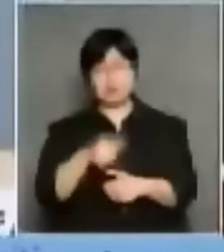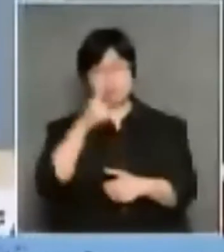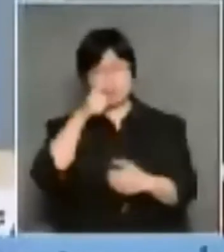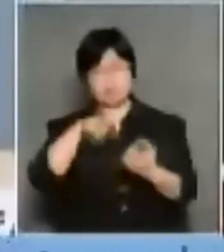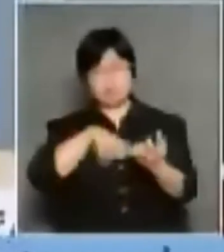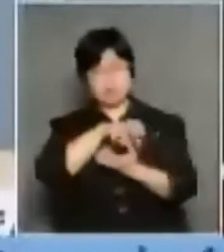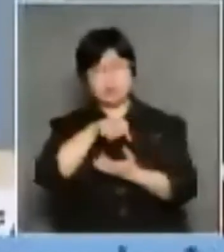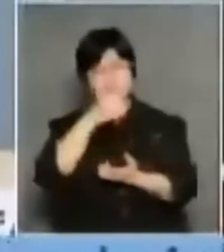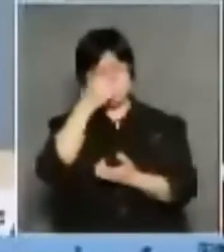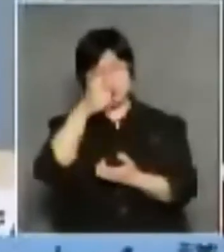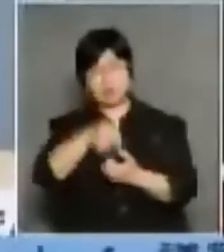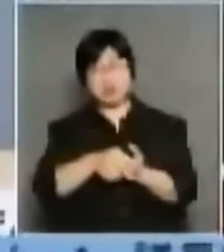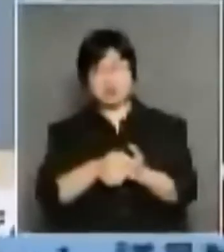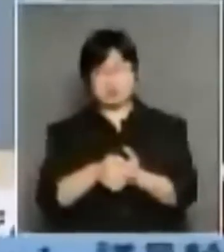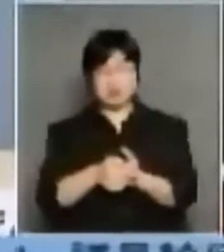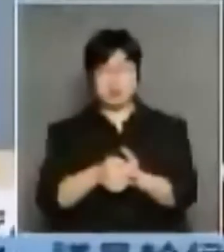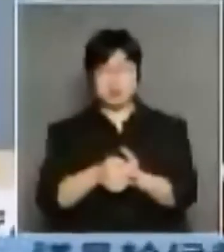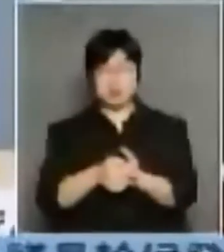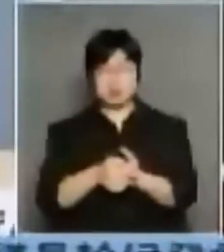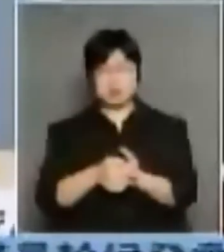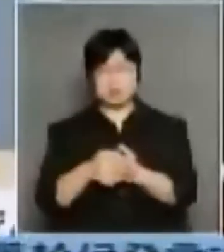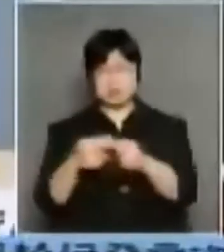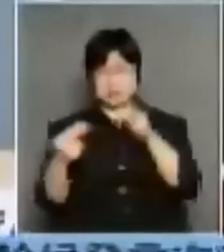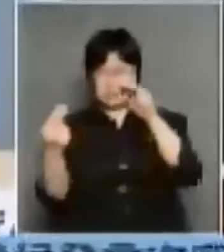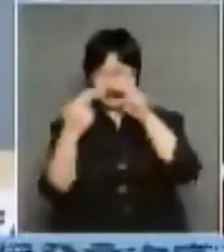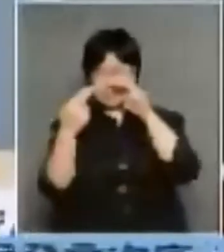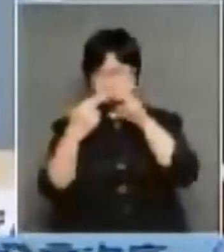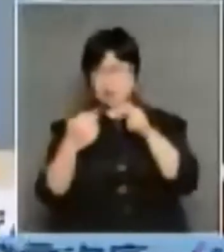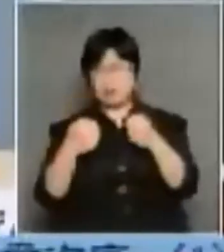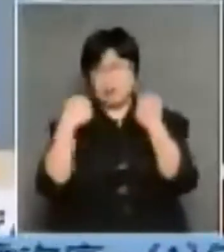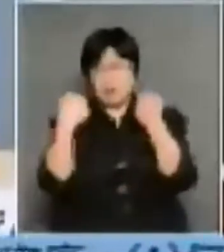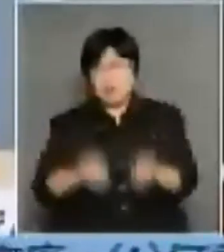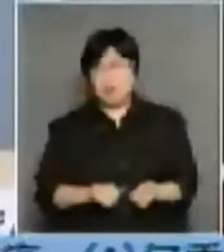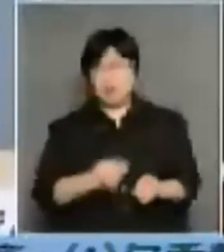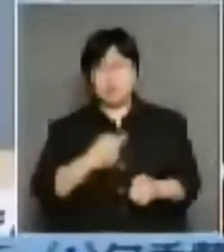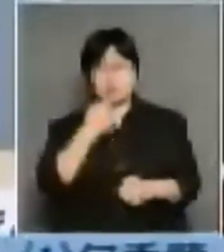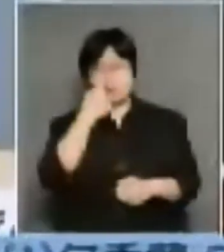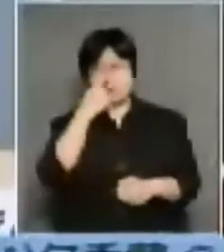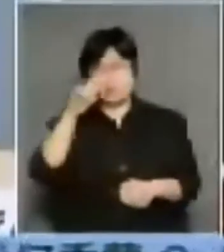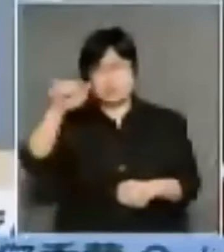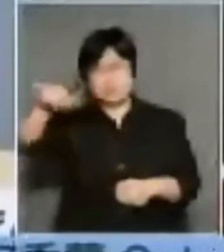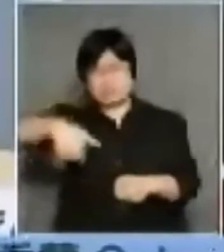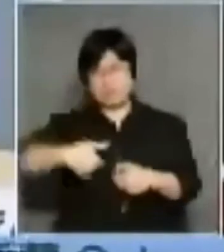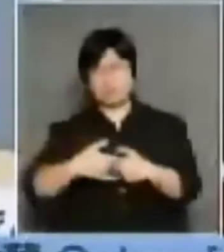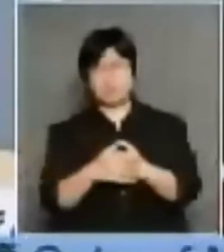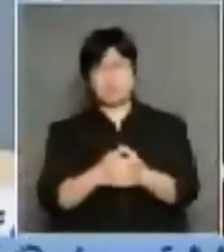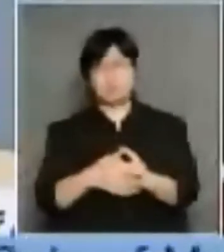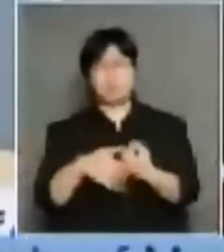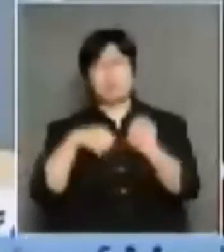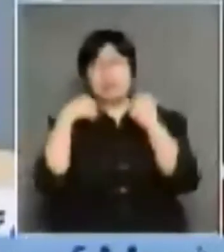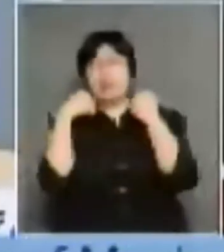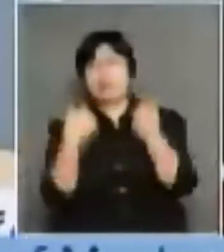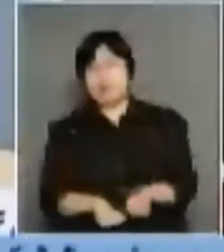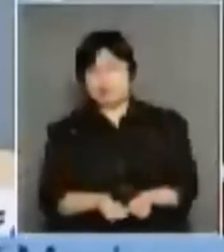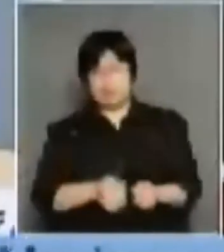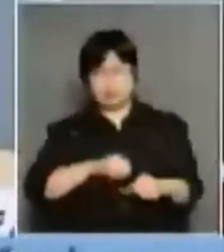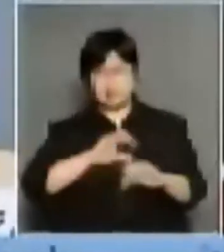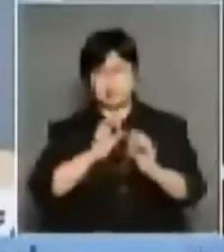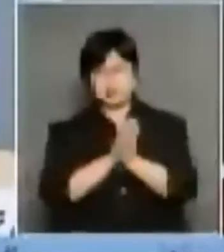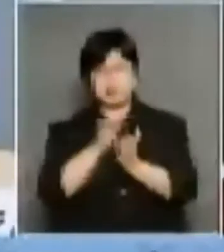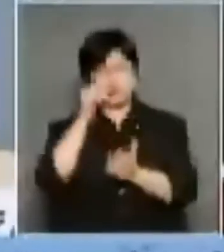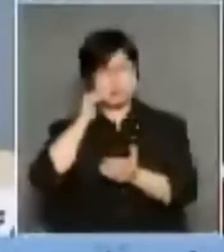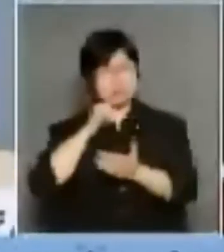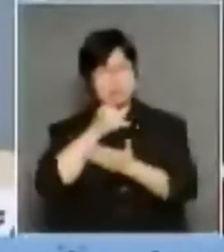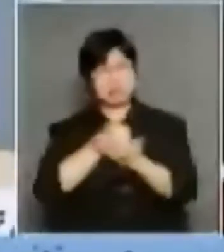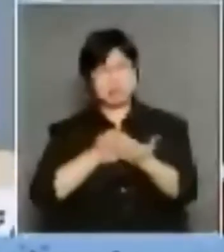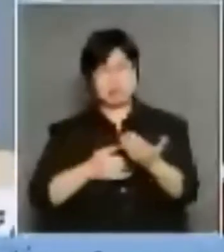港咯。喂，每一次見到都係咁。梁振英嚟呢度， 又是這樣，又是說全民退休保障。喂